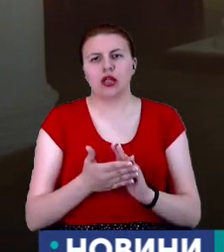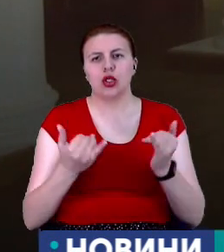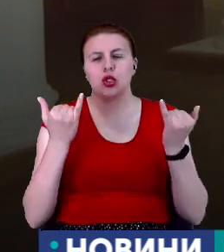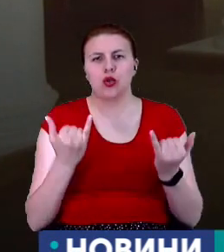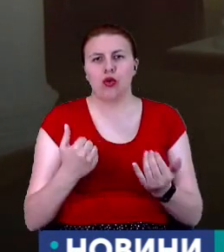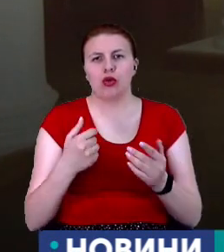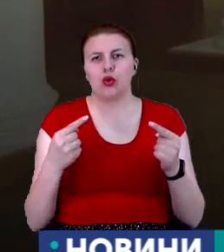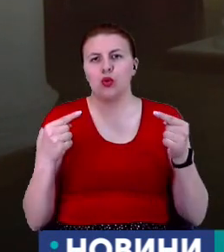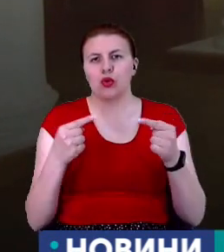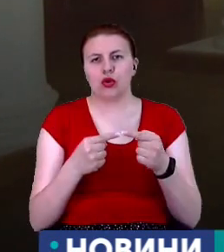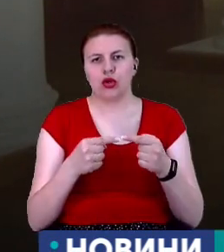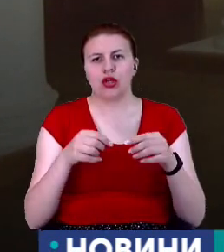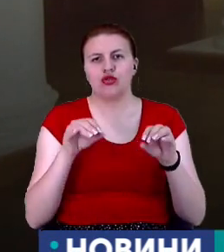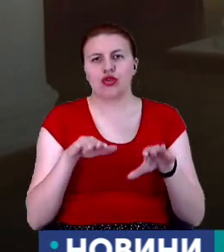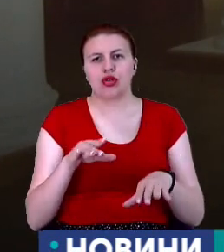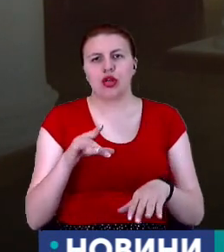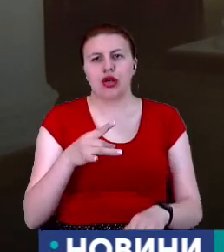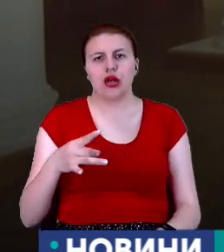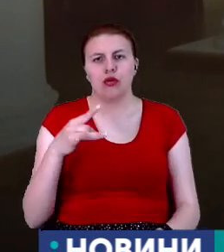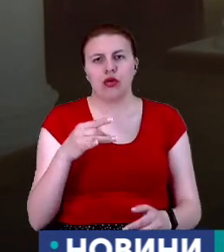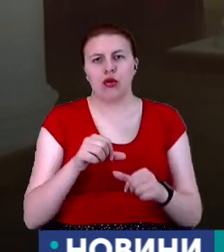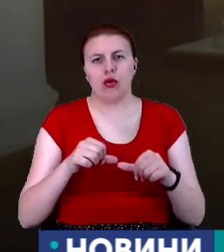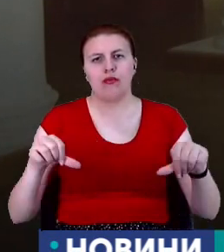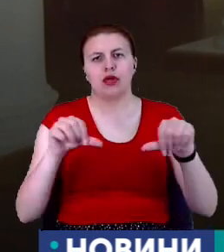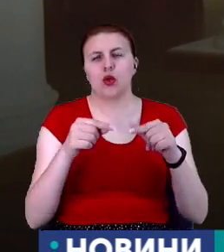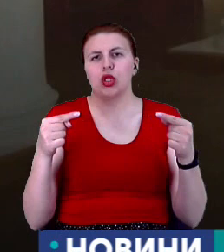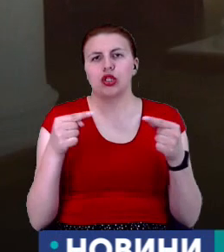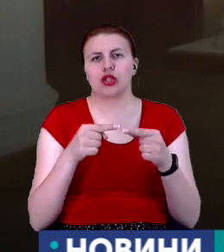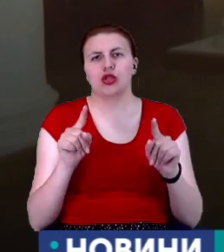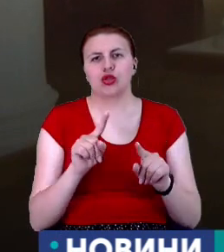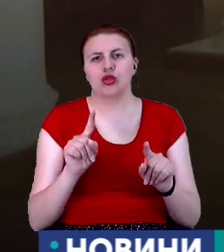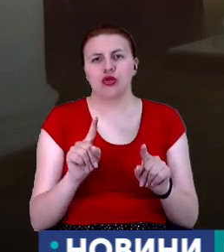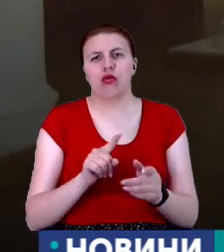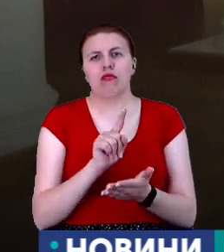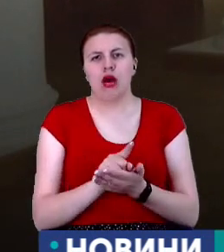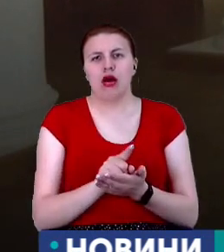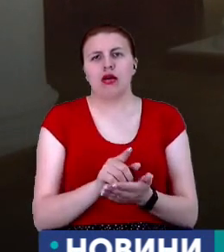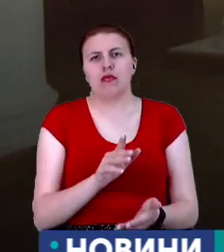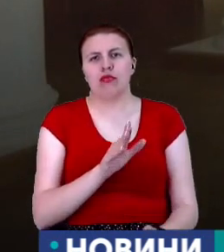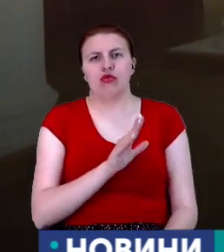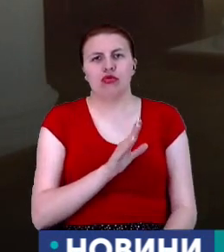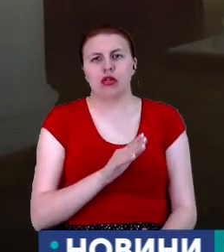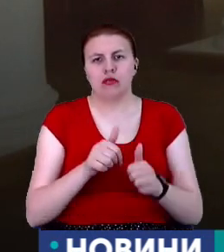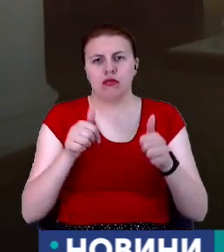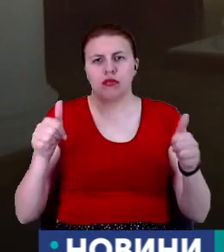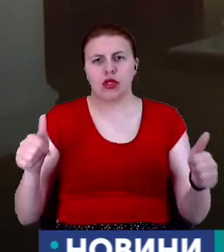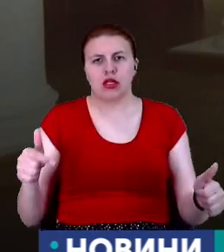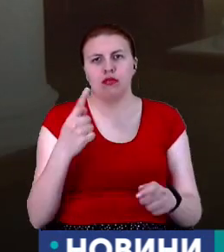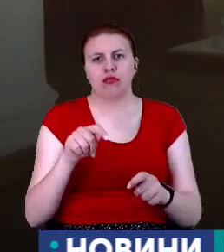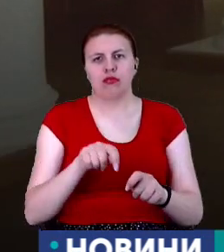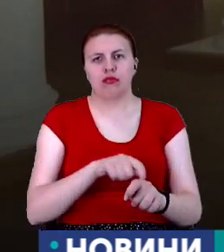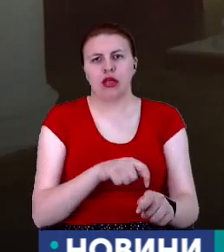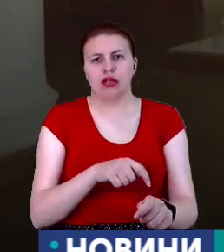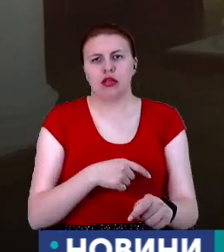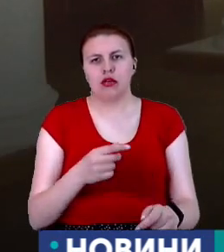рішенням регіональної комісії, уточнили, що має бути ще дотримана обов'язкова дистанція 1,5 метри, але ми так дотримувалися